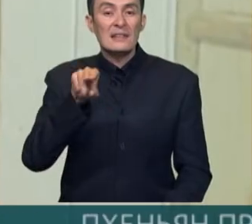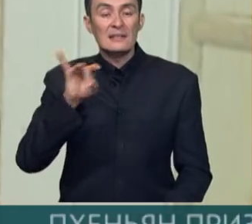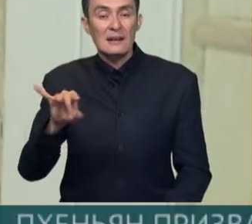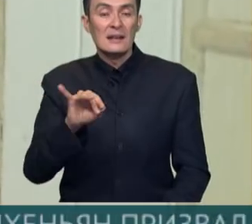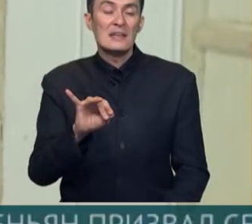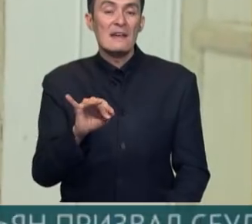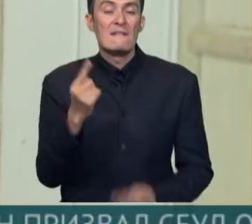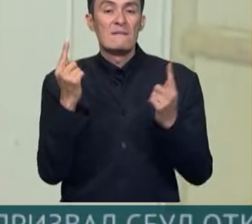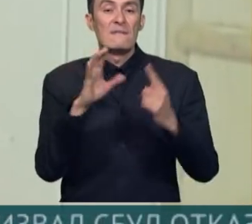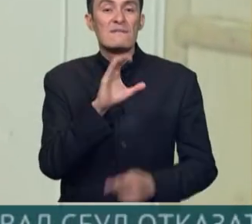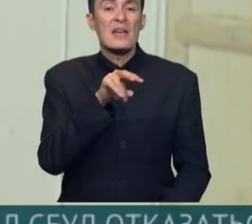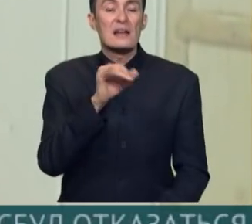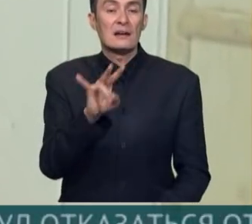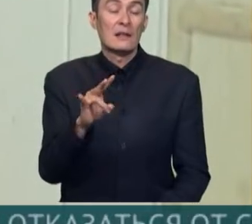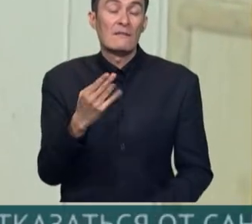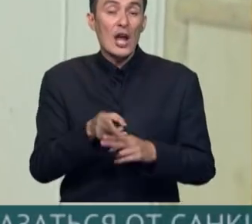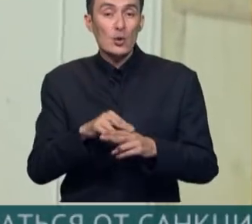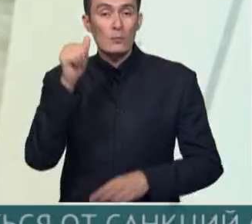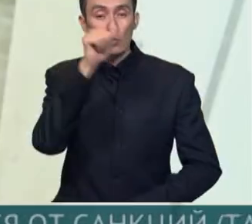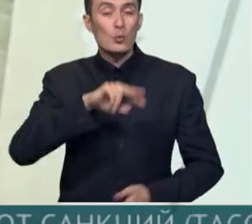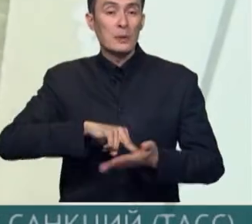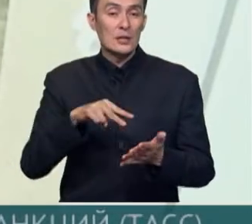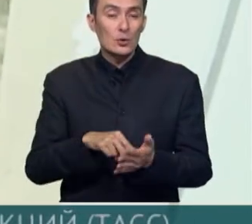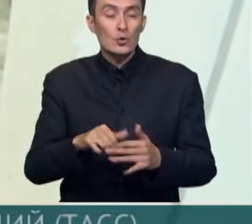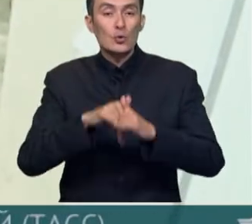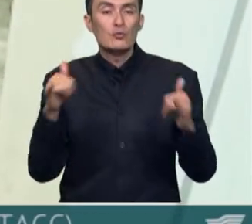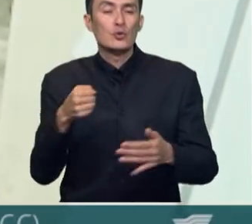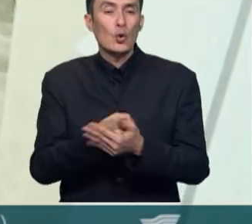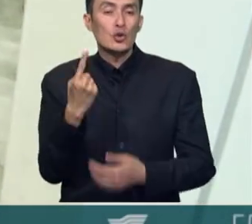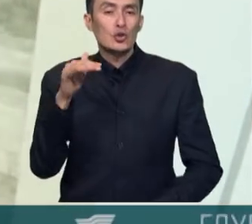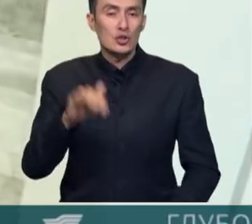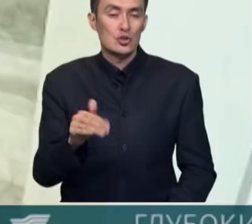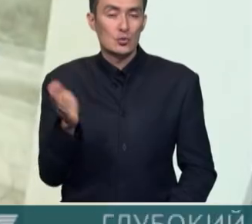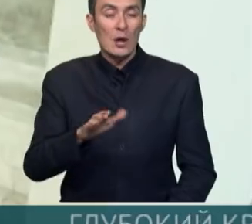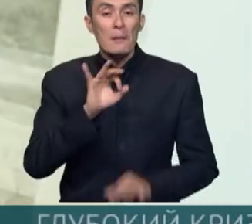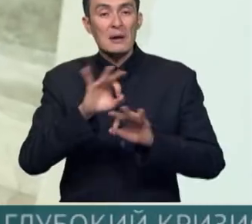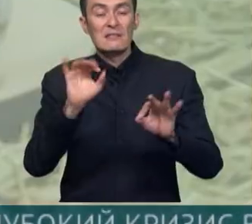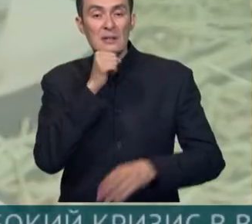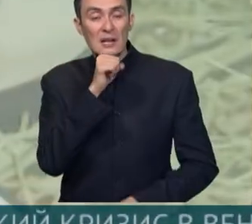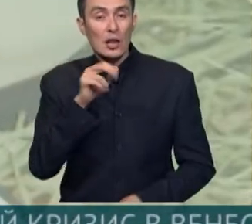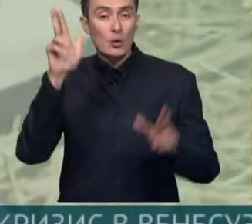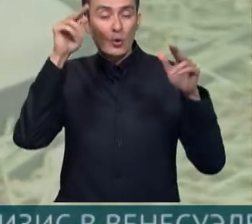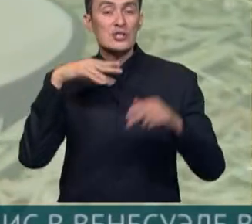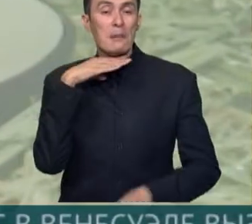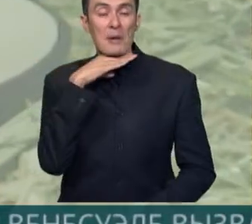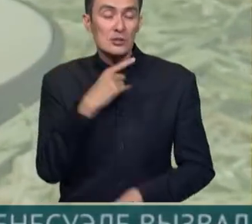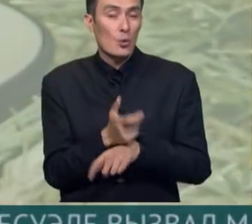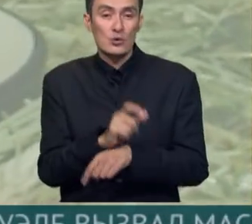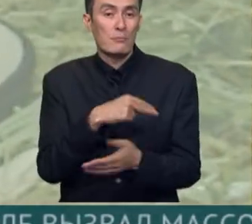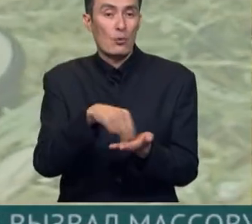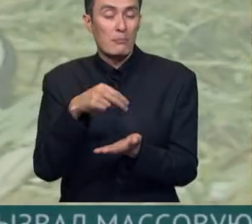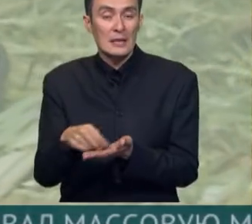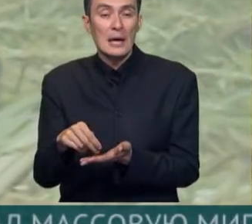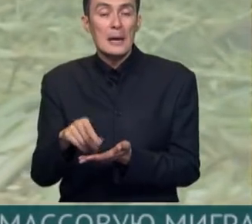и великан. В этом году он планирует довести их количество до 1000. По словам Аксакала, кроличье мясо пользуется большим спросом.